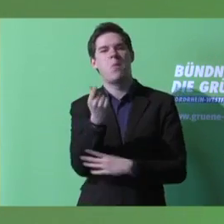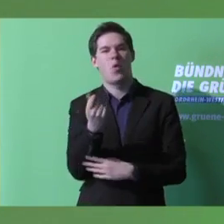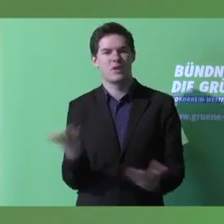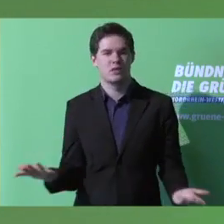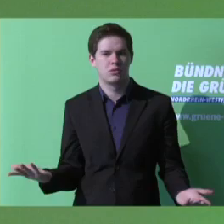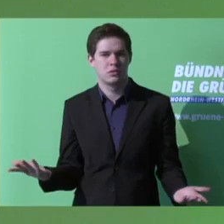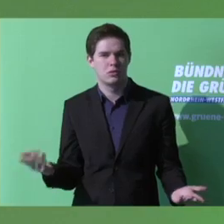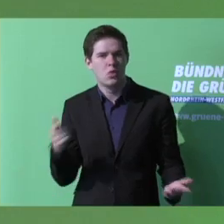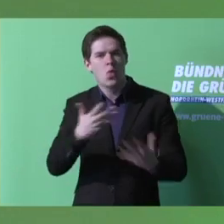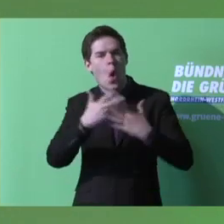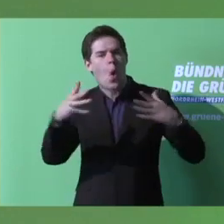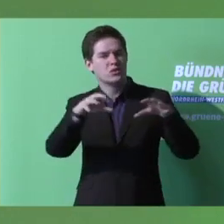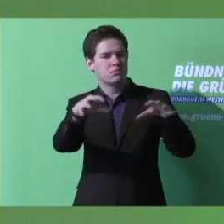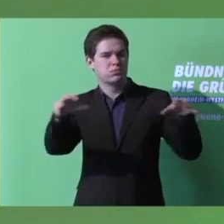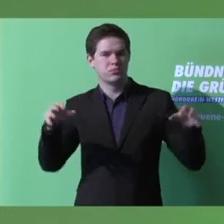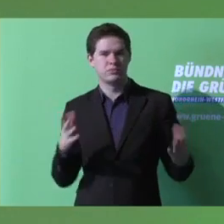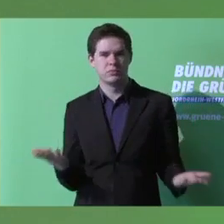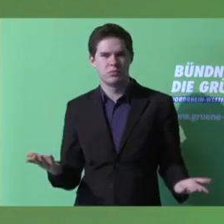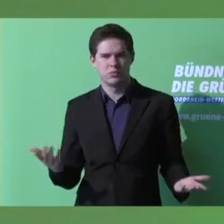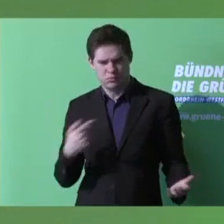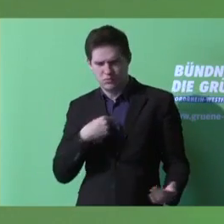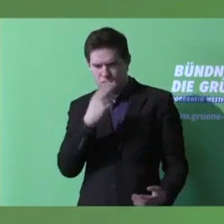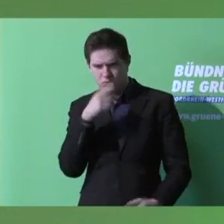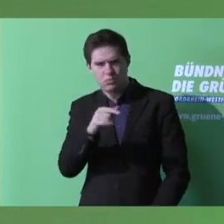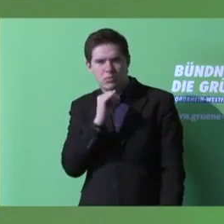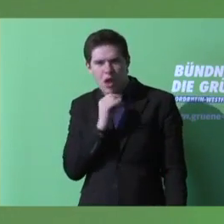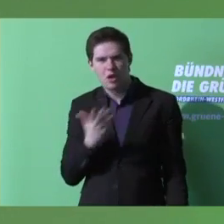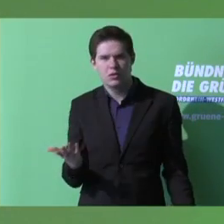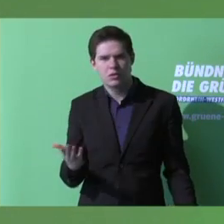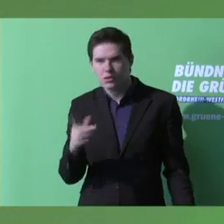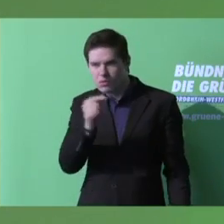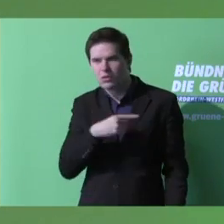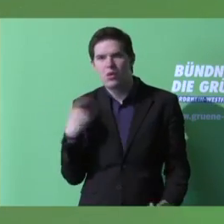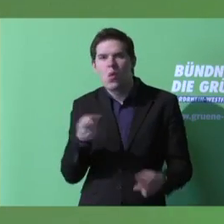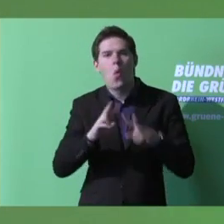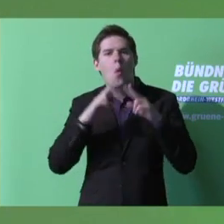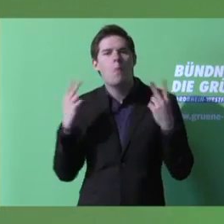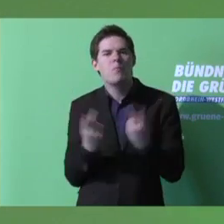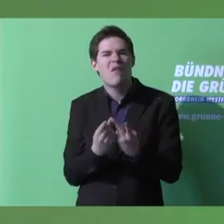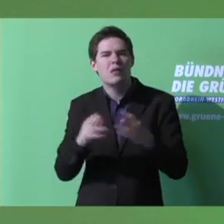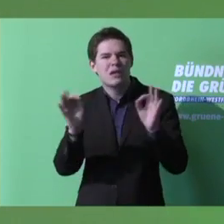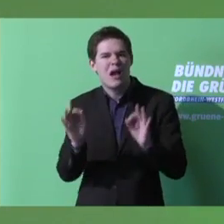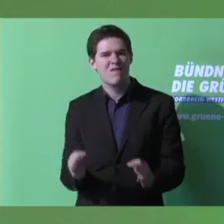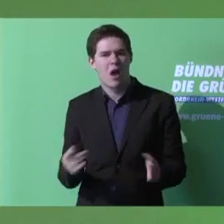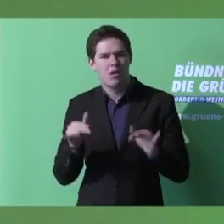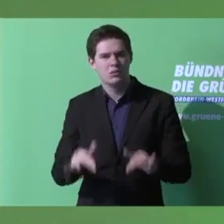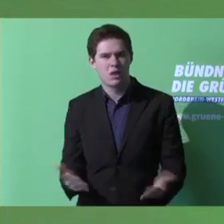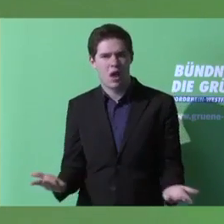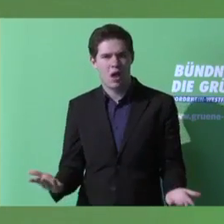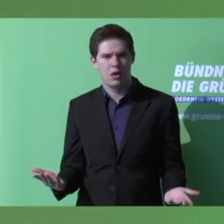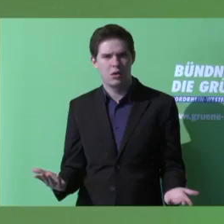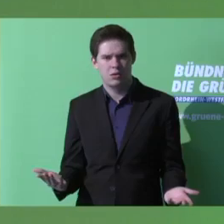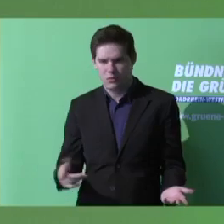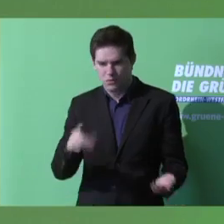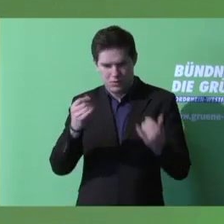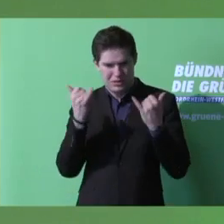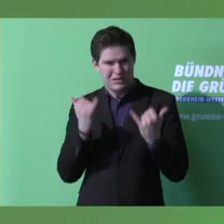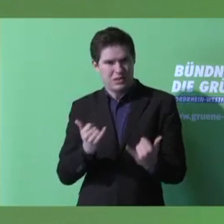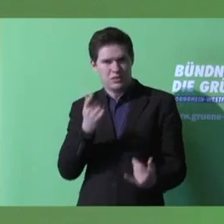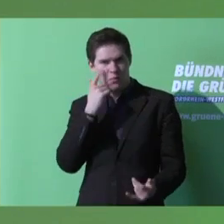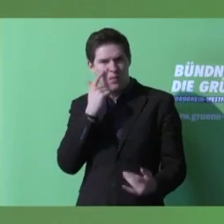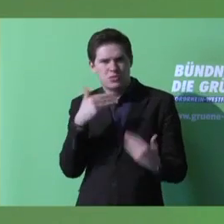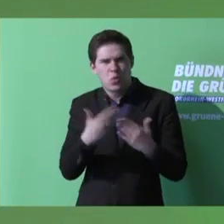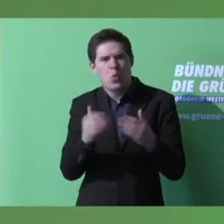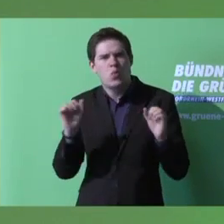Blockade verhindert ein klares Nein zur Gefährdung unserer Umwelt durch Fracking. Vor Ort gegen